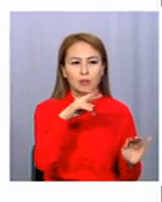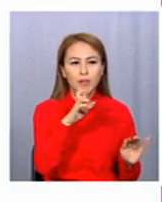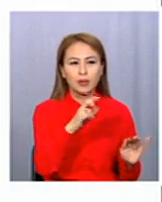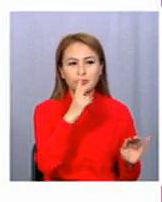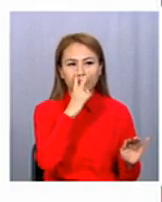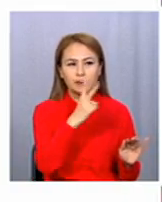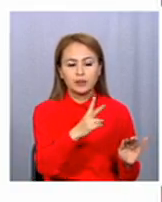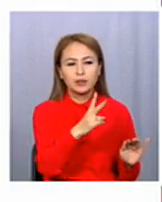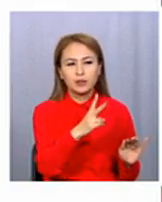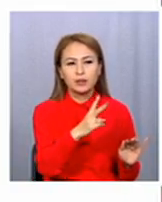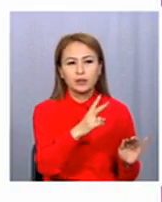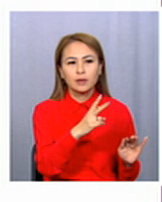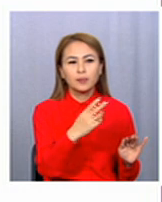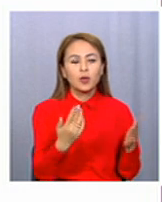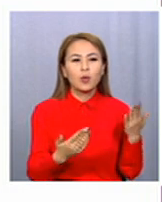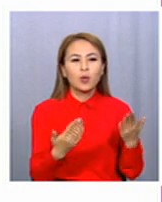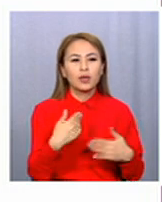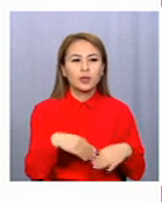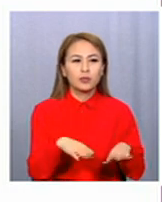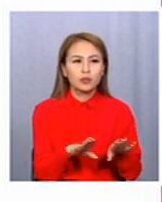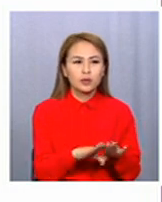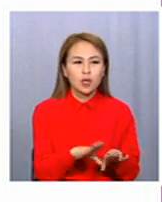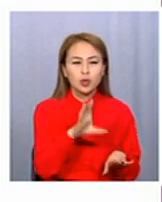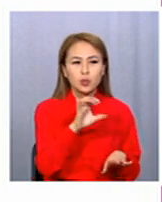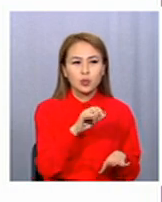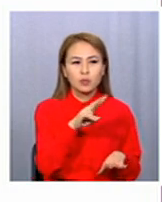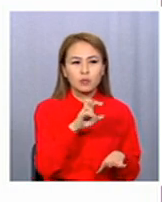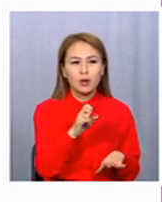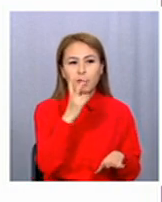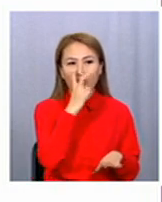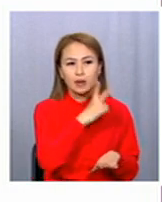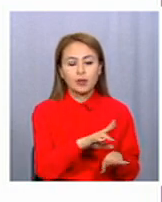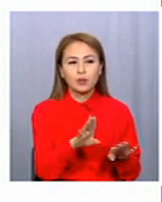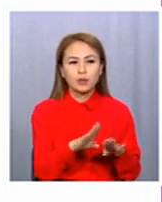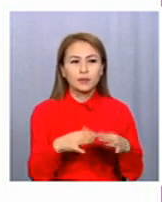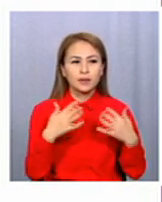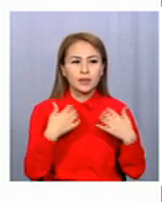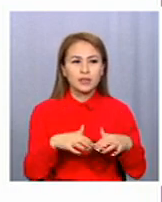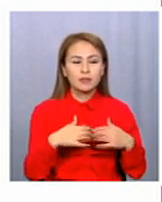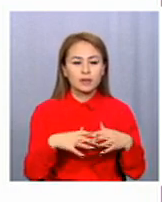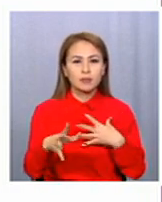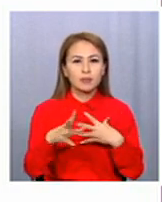аударайық. Олай болса, сұлбаға қарай отырып есепті бірге